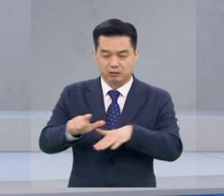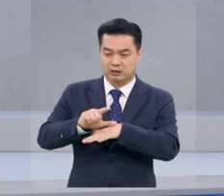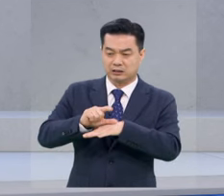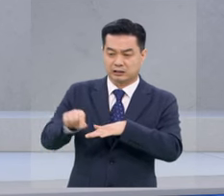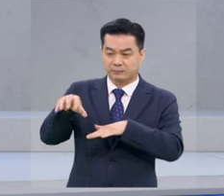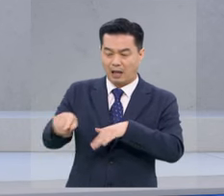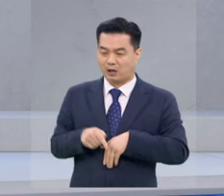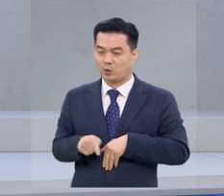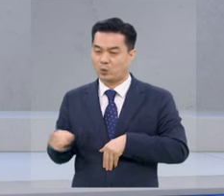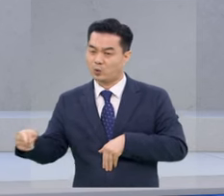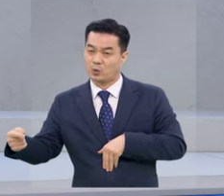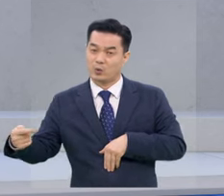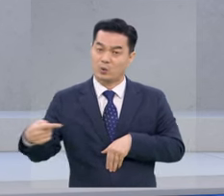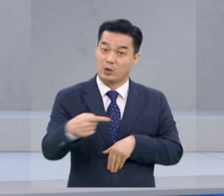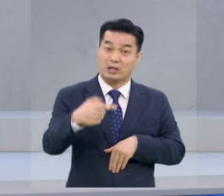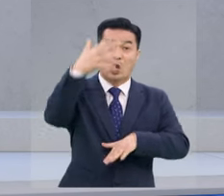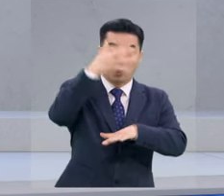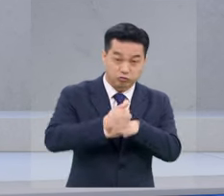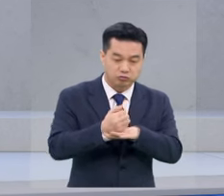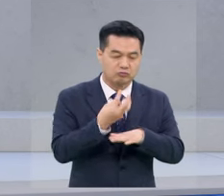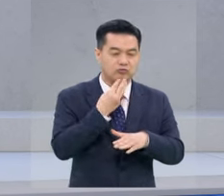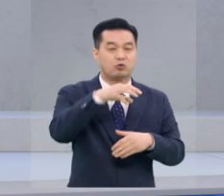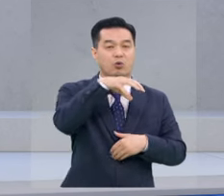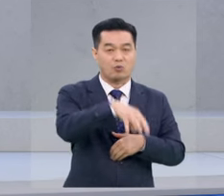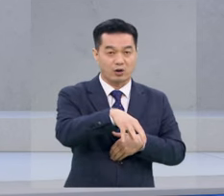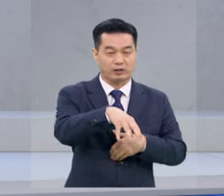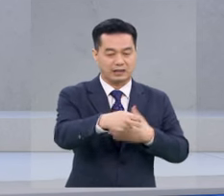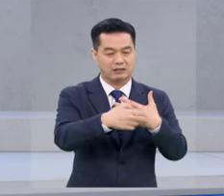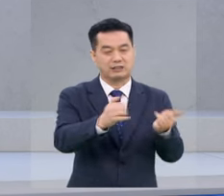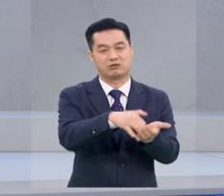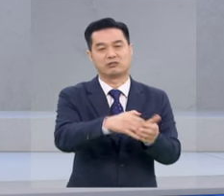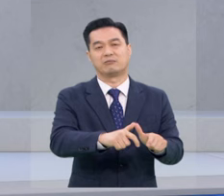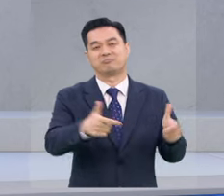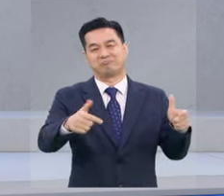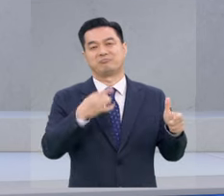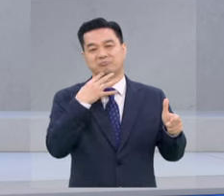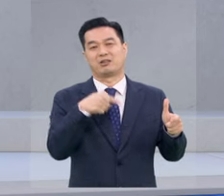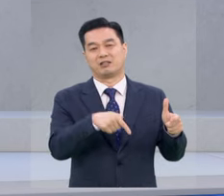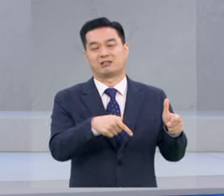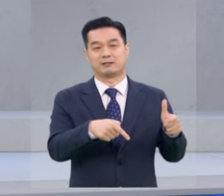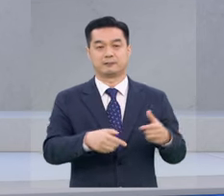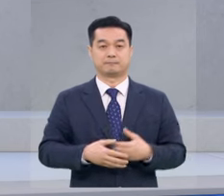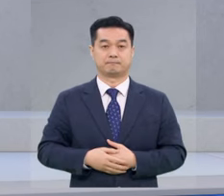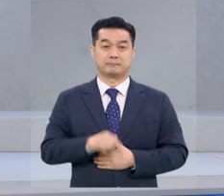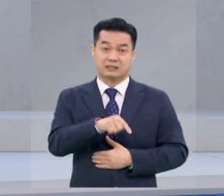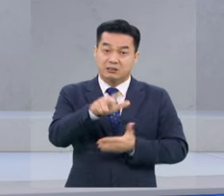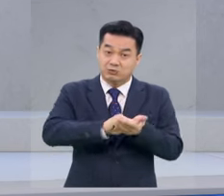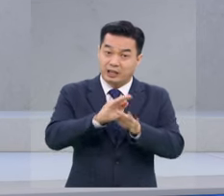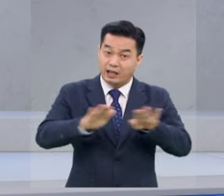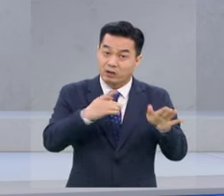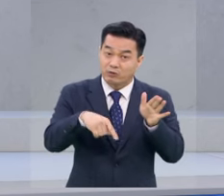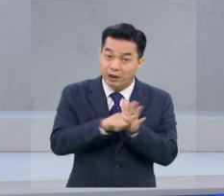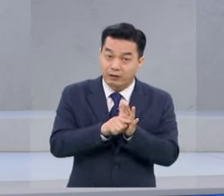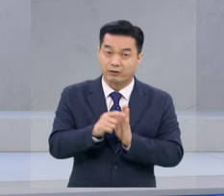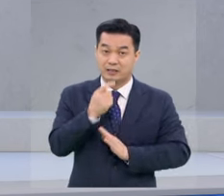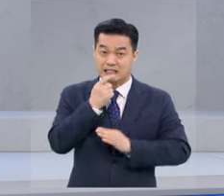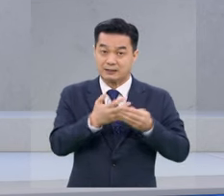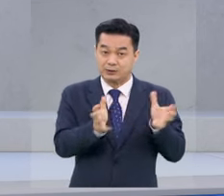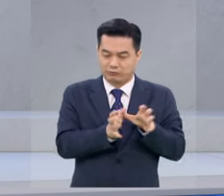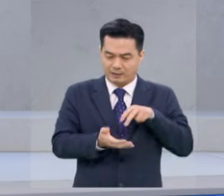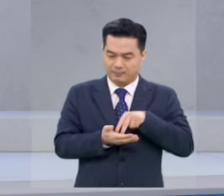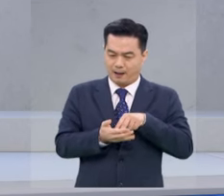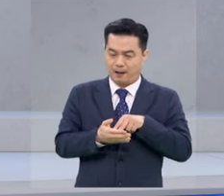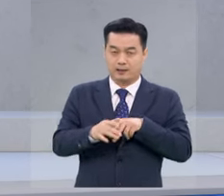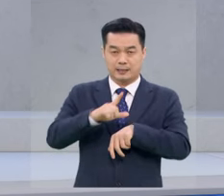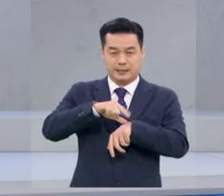우회해서 결국 수도권의 의사들만 증원되는 셈입니다이 문제 해결을 위해 더불어민주당은